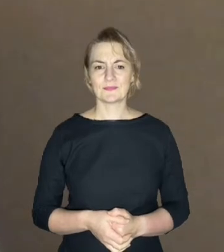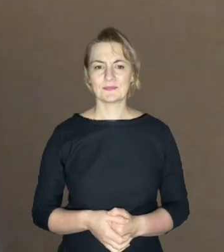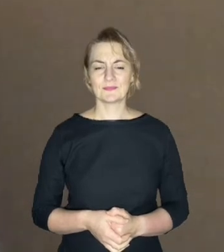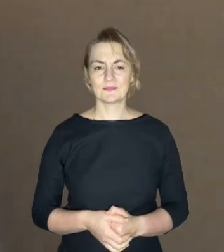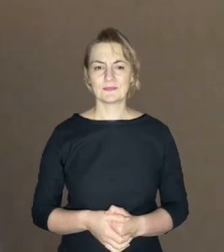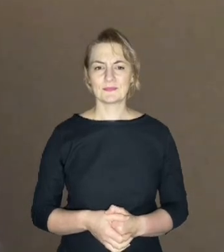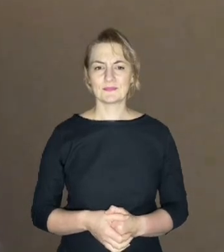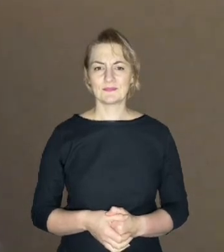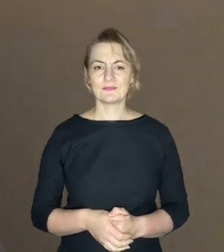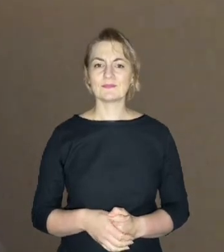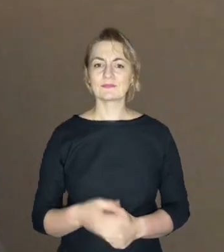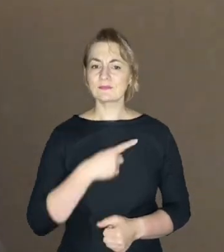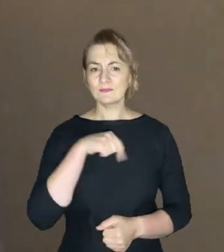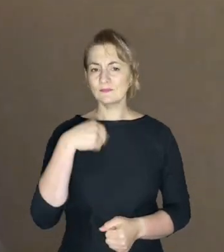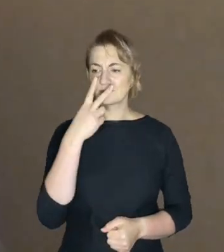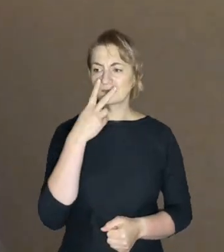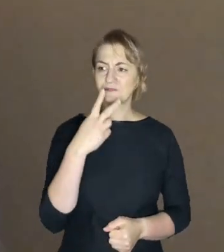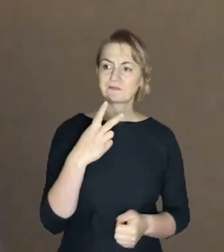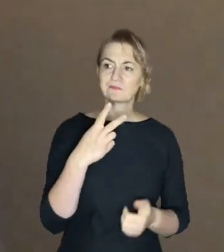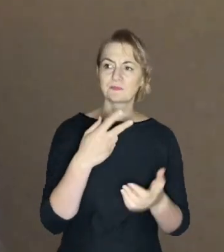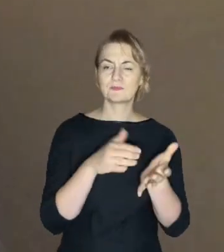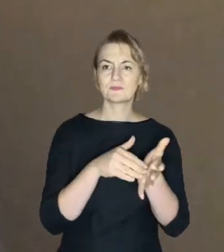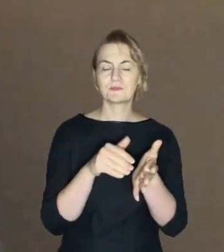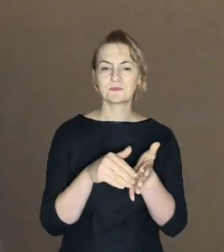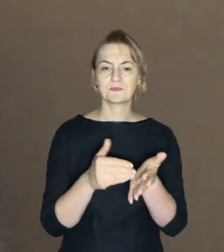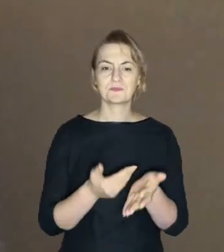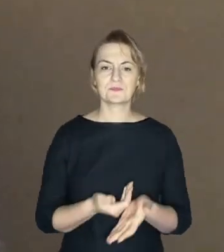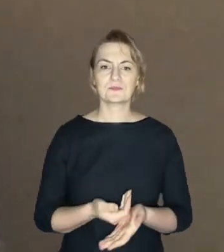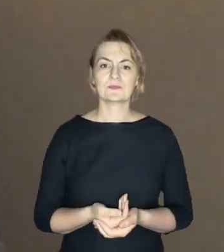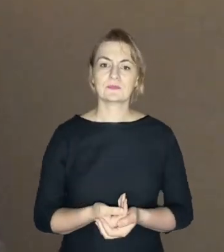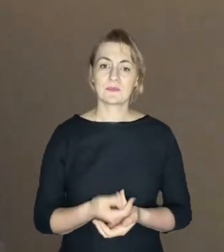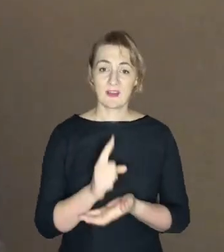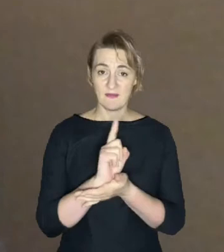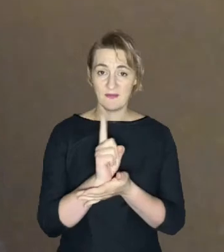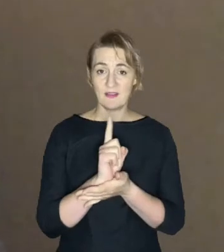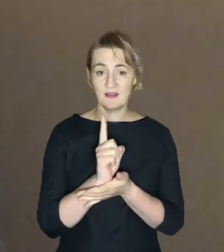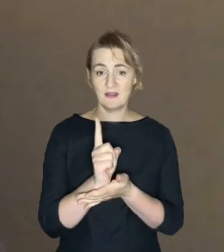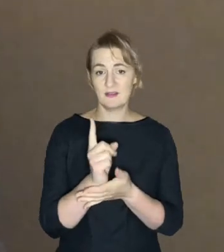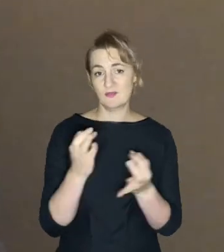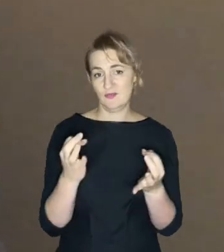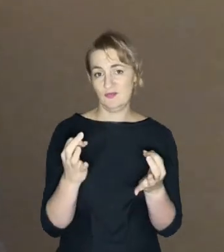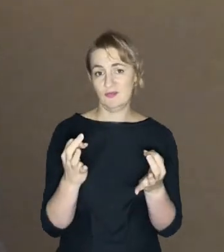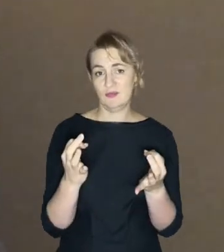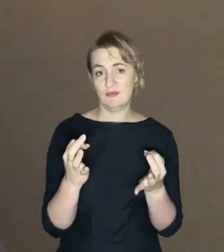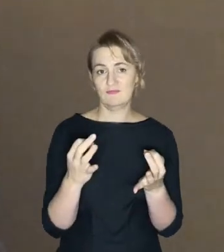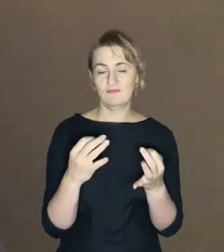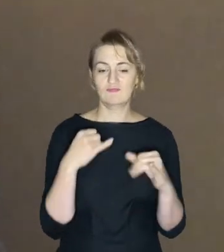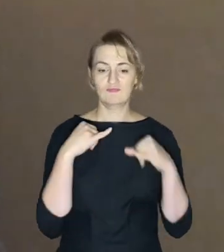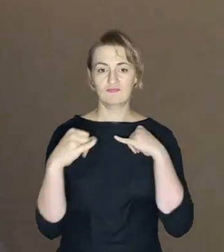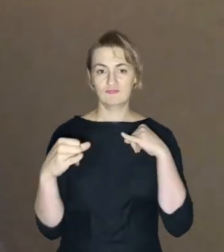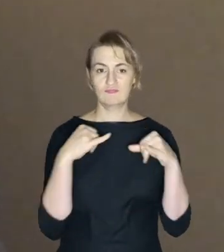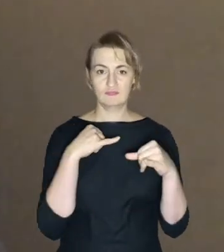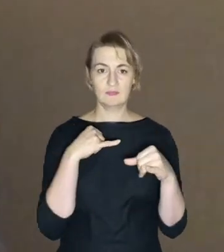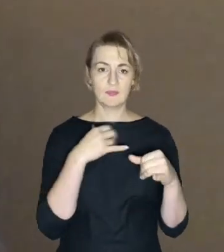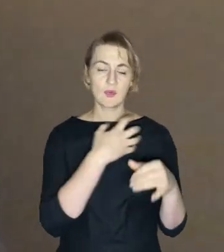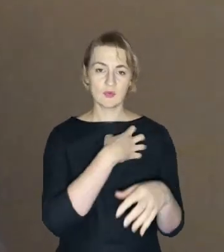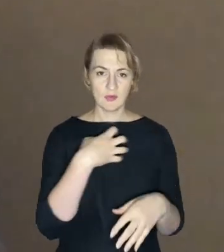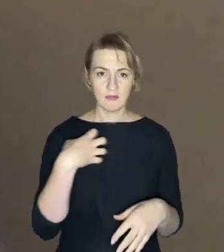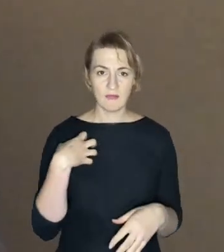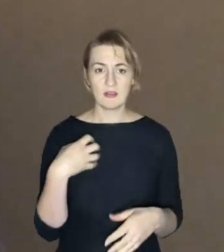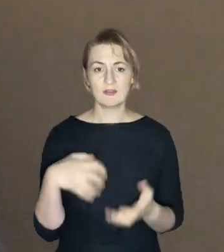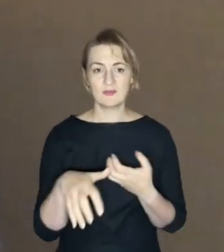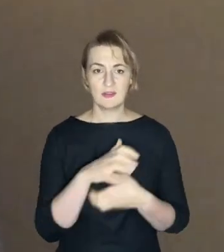No i jeśli popatrzymy na rezultaty tego patriarchalnego gospodarowania na